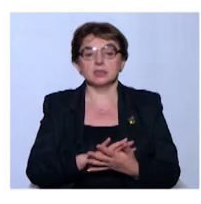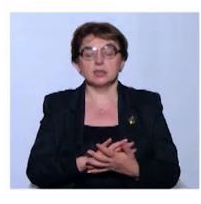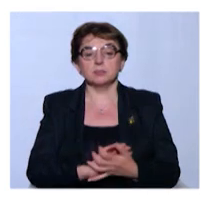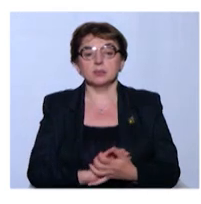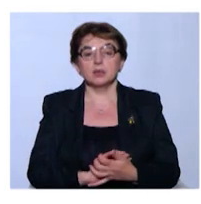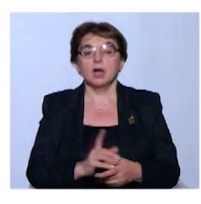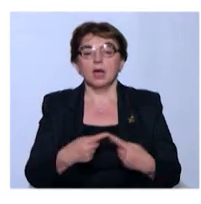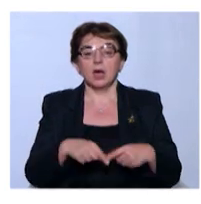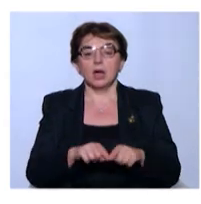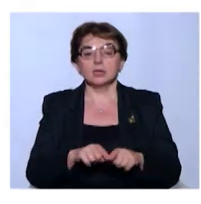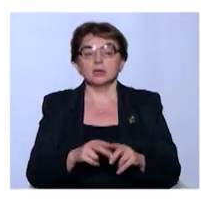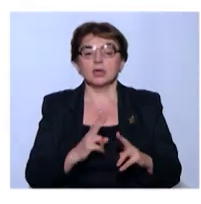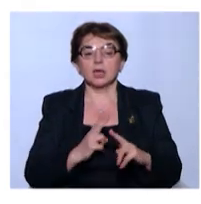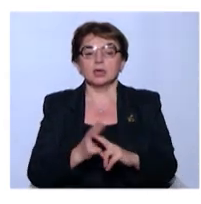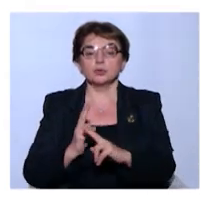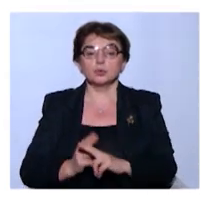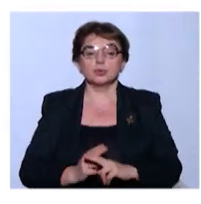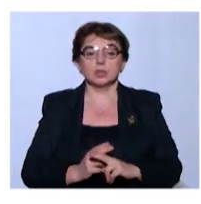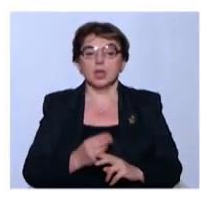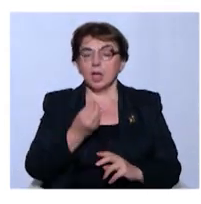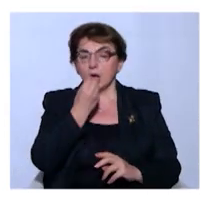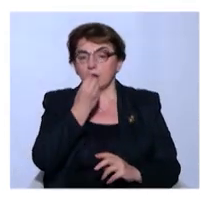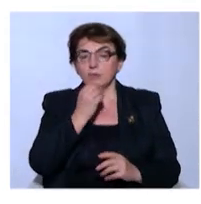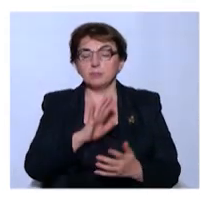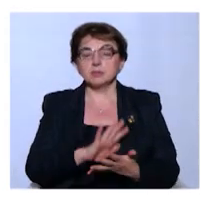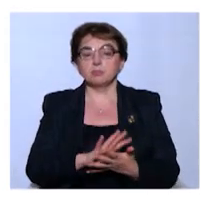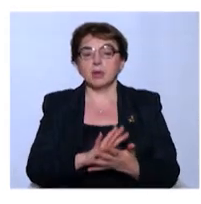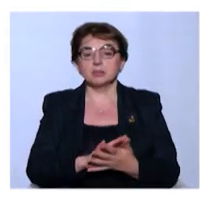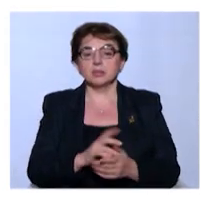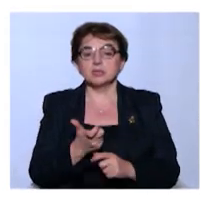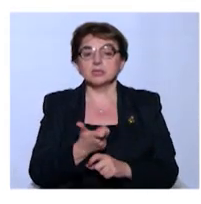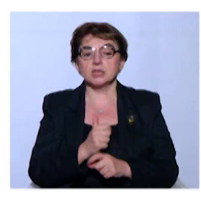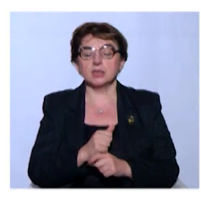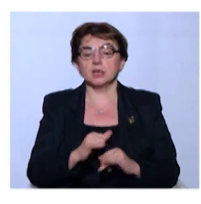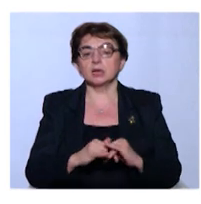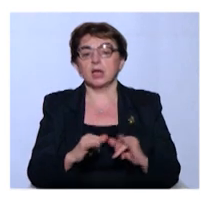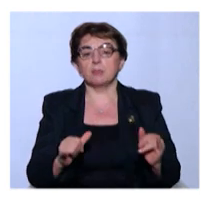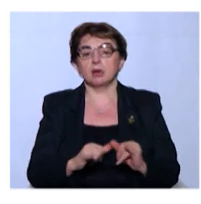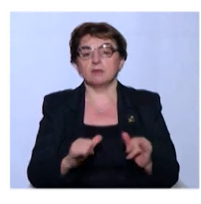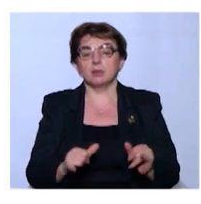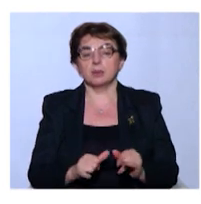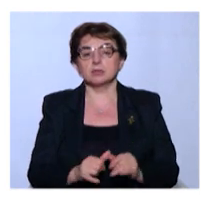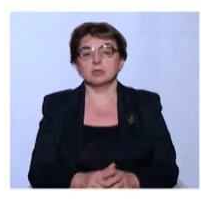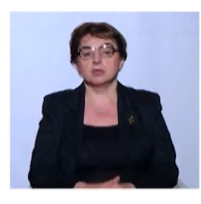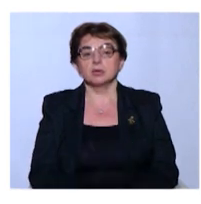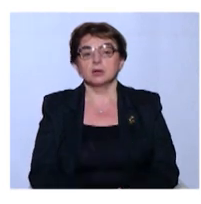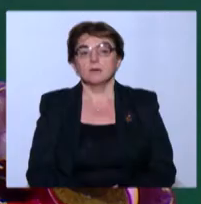ასევე ხელს უშლის პობის ბაქტერიების ძალიან გამრავლებას. ეხლა